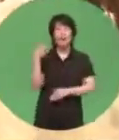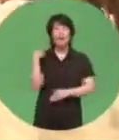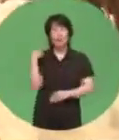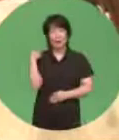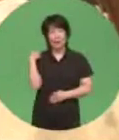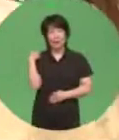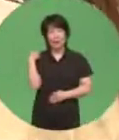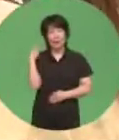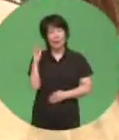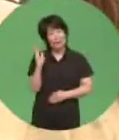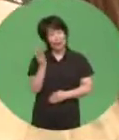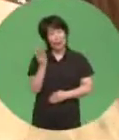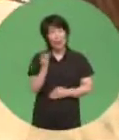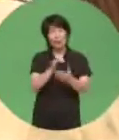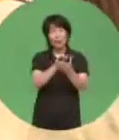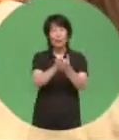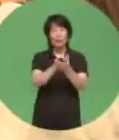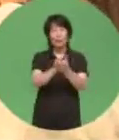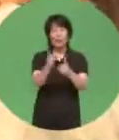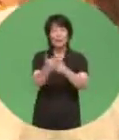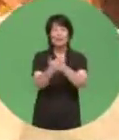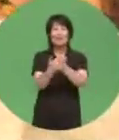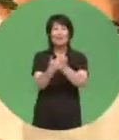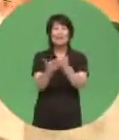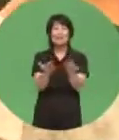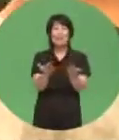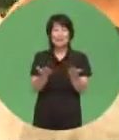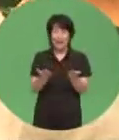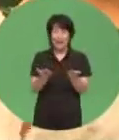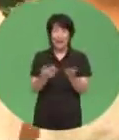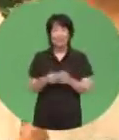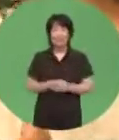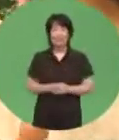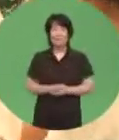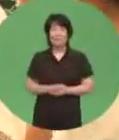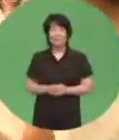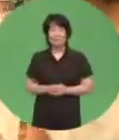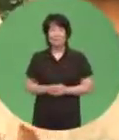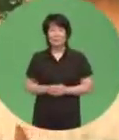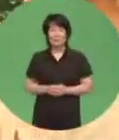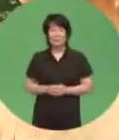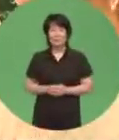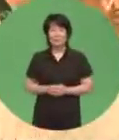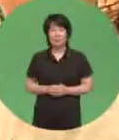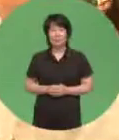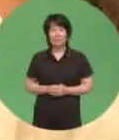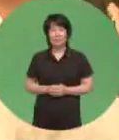当しました。うまく切れなかったので友達に手伝ってもらいました